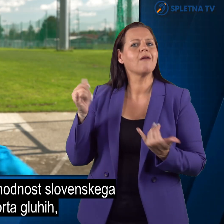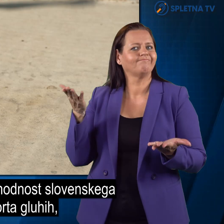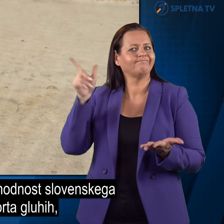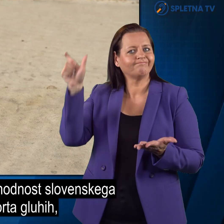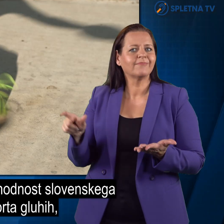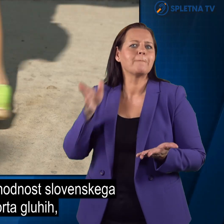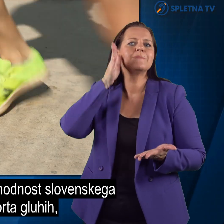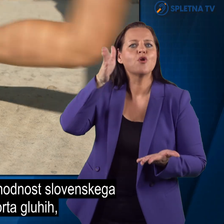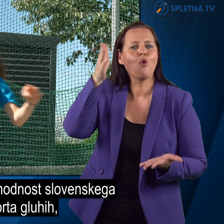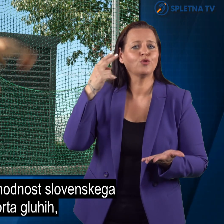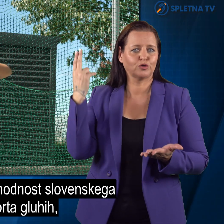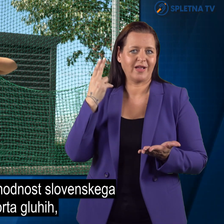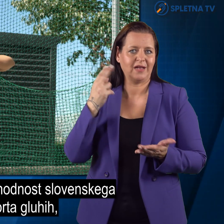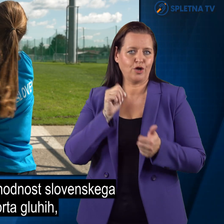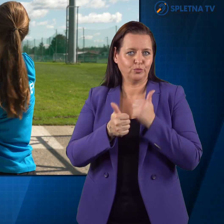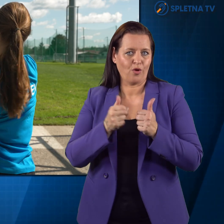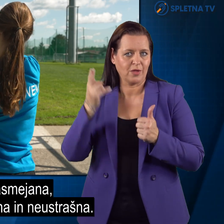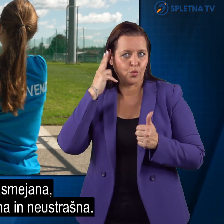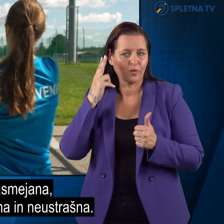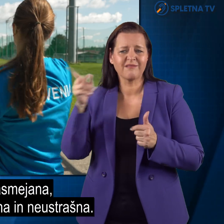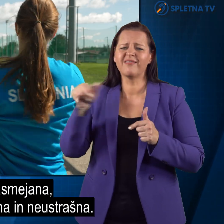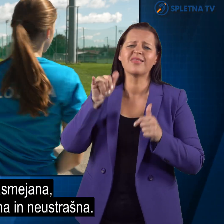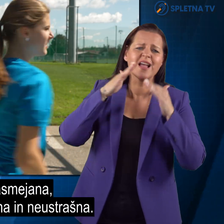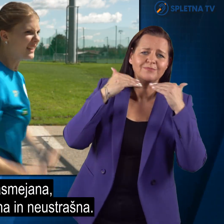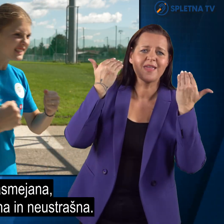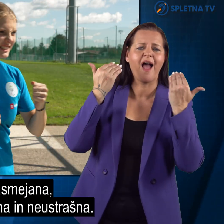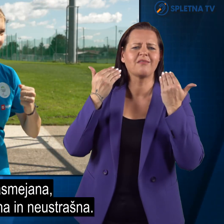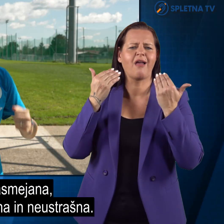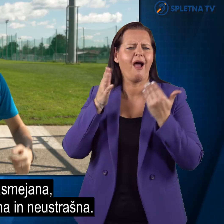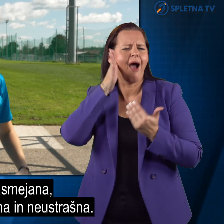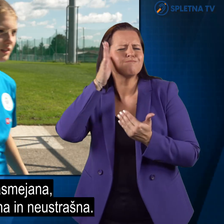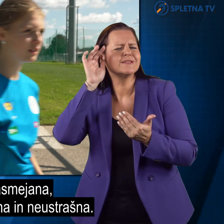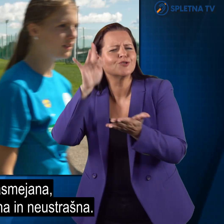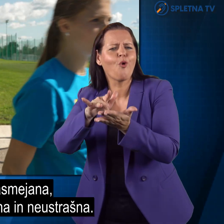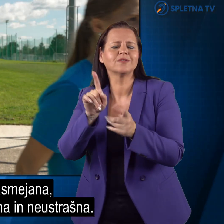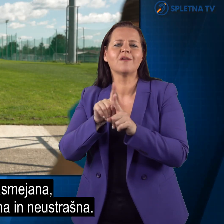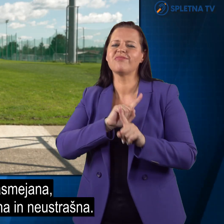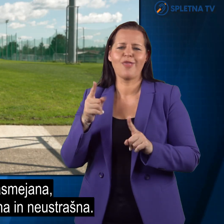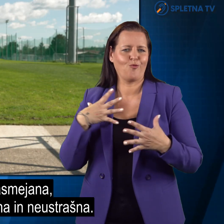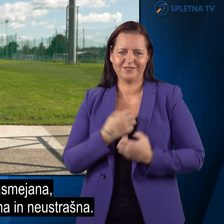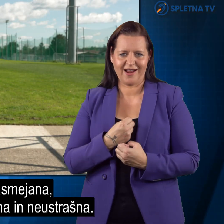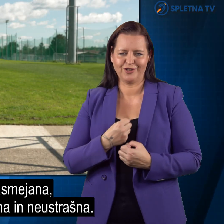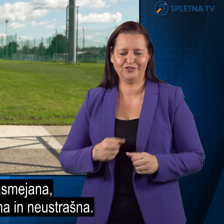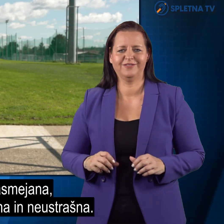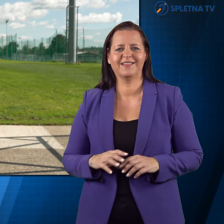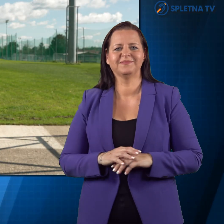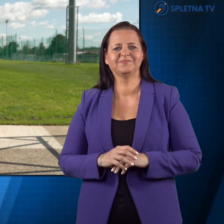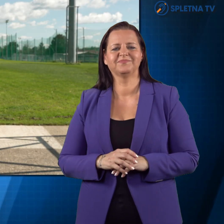prihodnost slovenskega športa gluhih, nasmejana, ambiciozna in neustrašna.